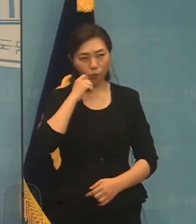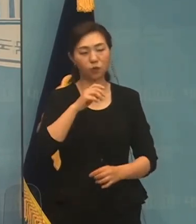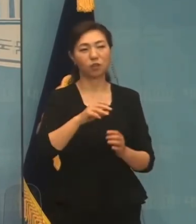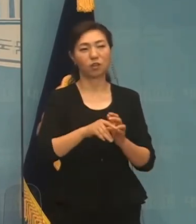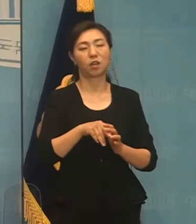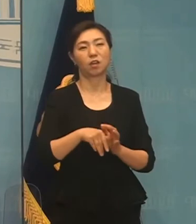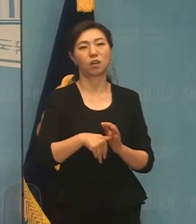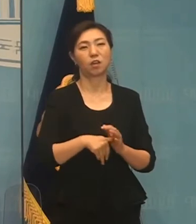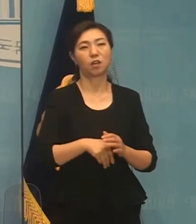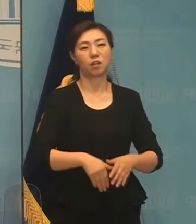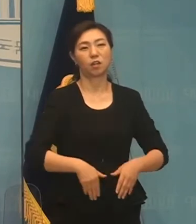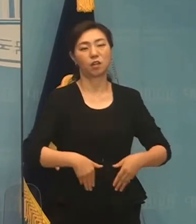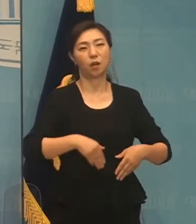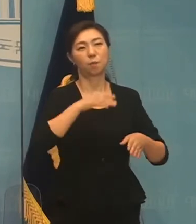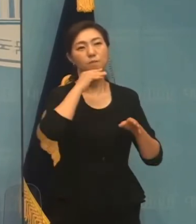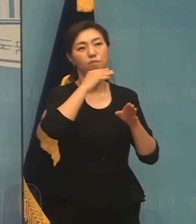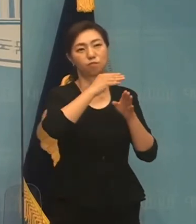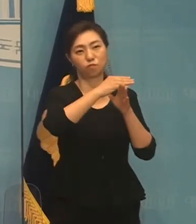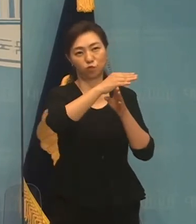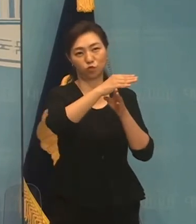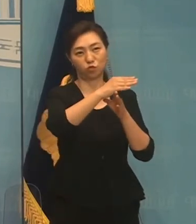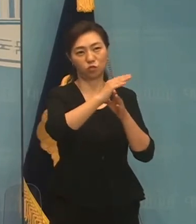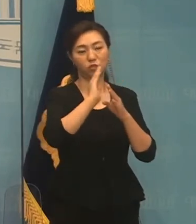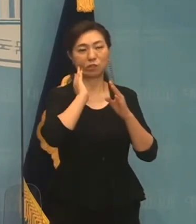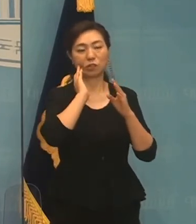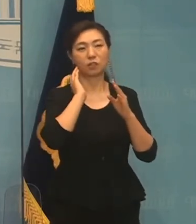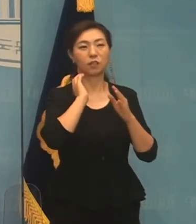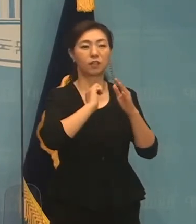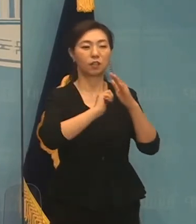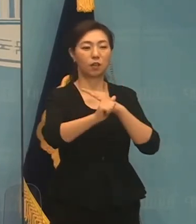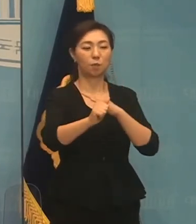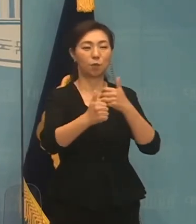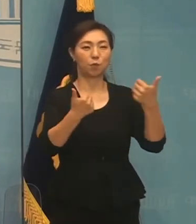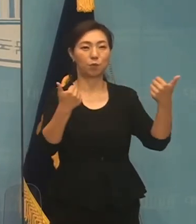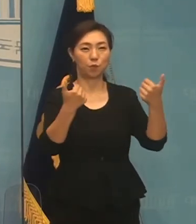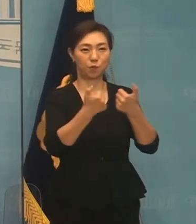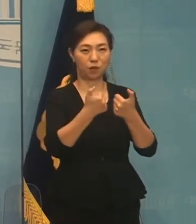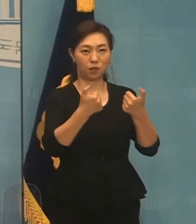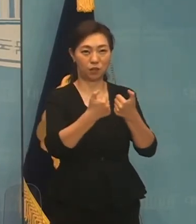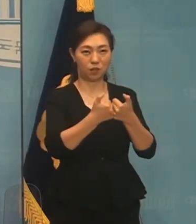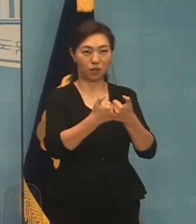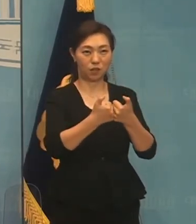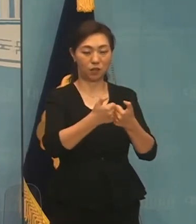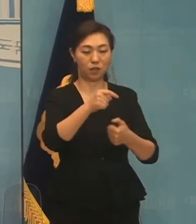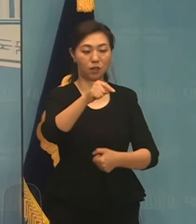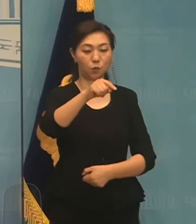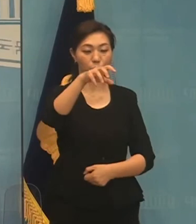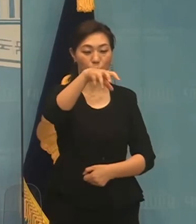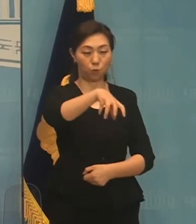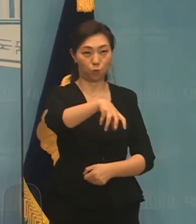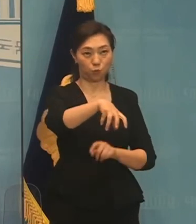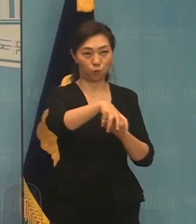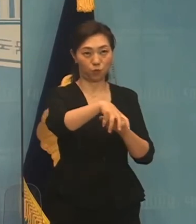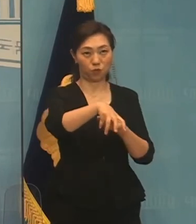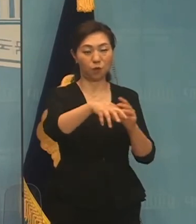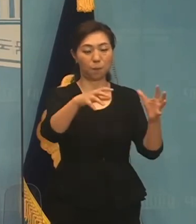남북한 지도자가 특정 장소에 모여서